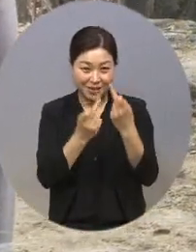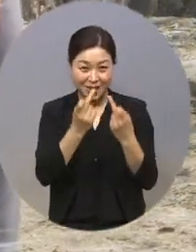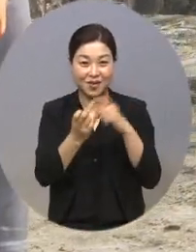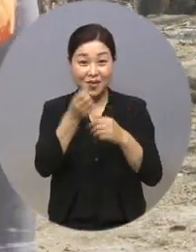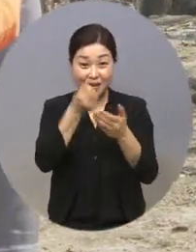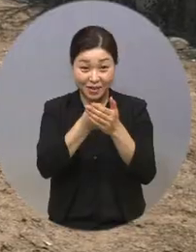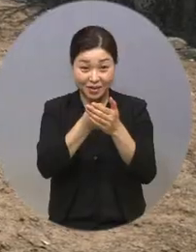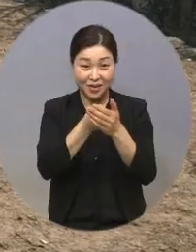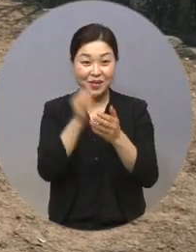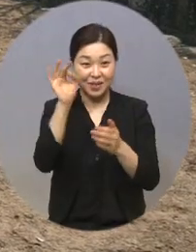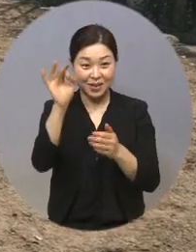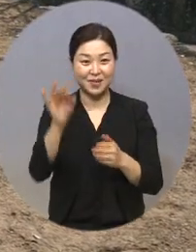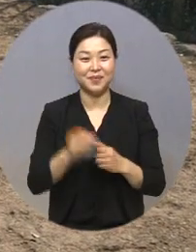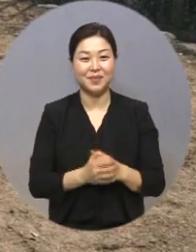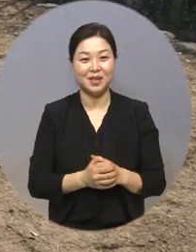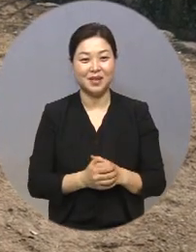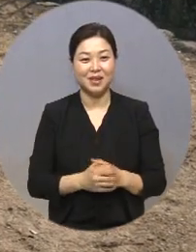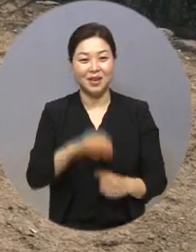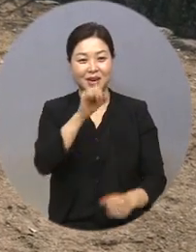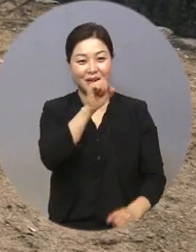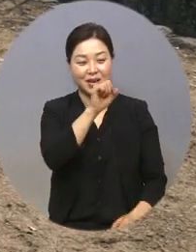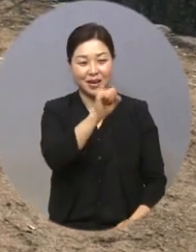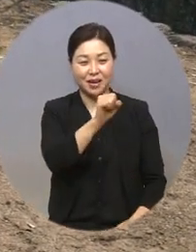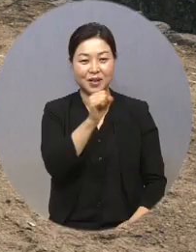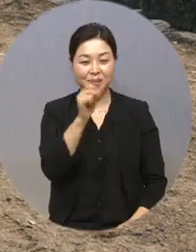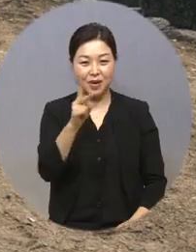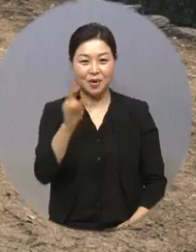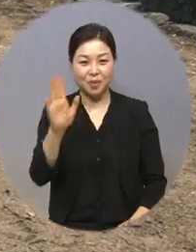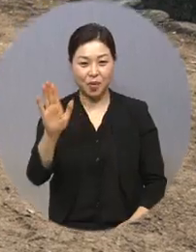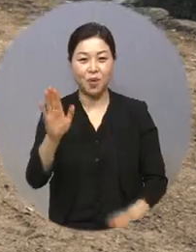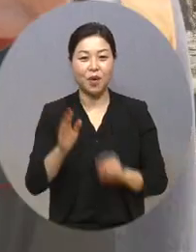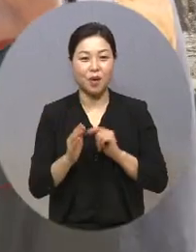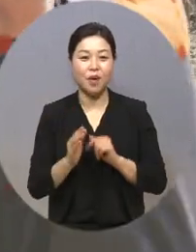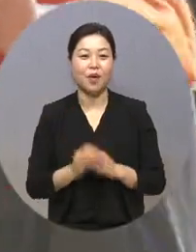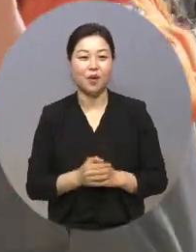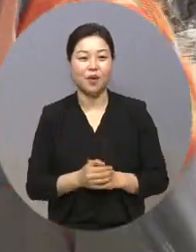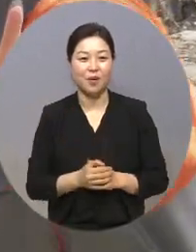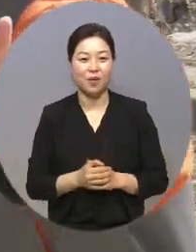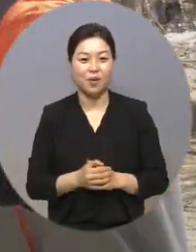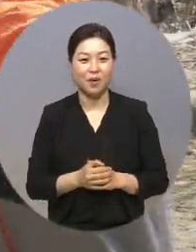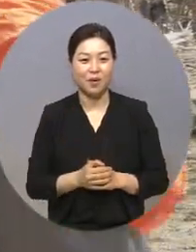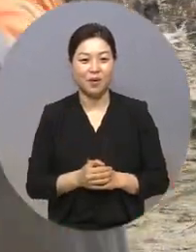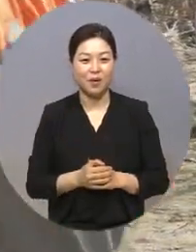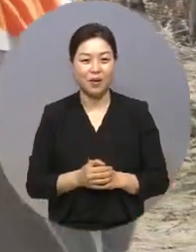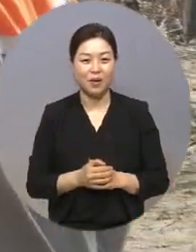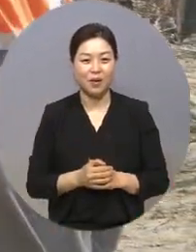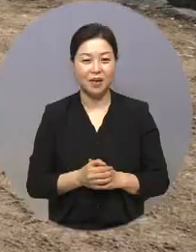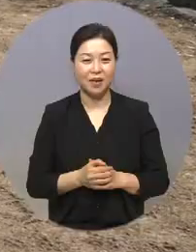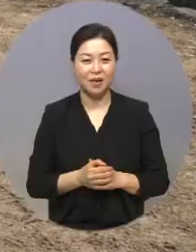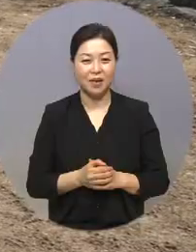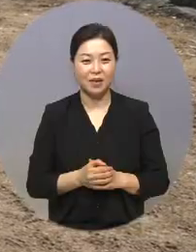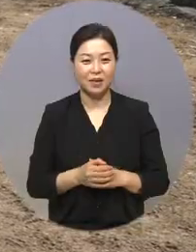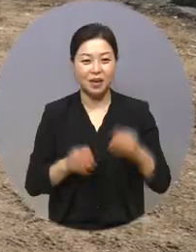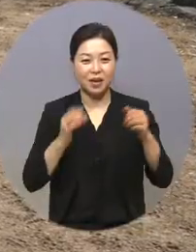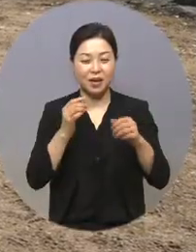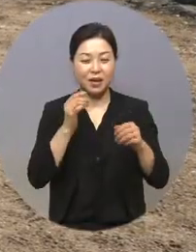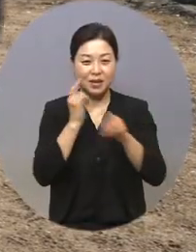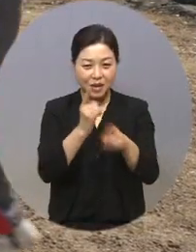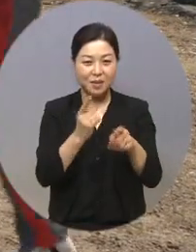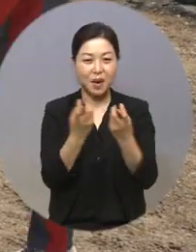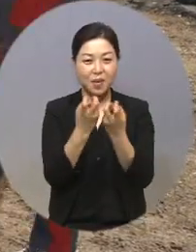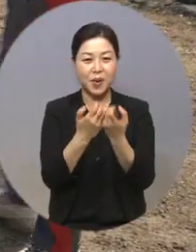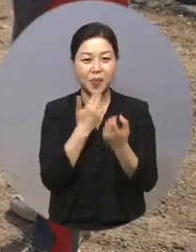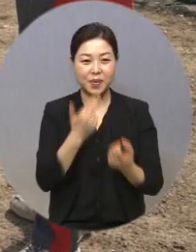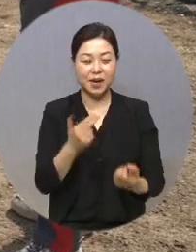드렸어요. 가위바위보인가요? 오 진짜? 오 그걸 또 찾으셨어? 가위바위보. 우리 얘기 방법이었다. 우리 가위! 아,